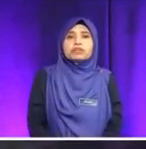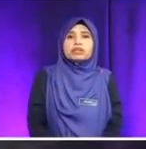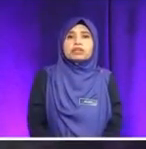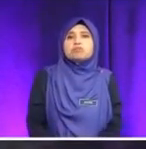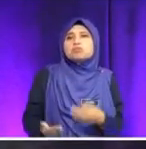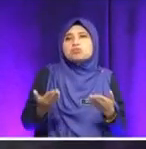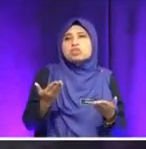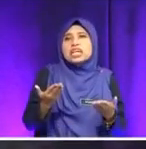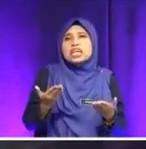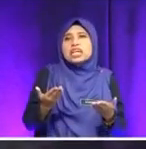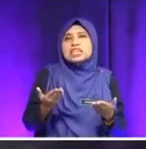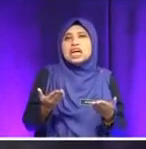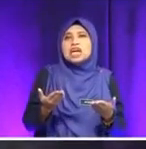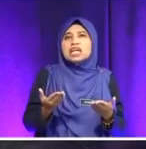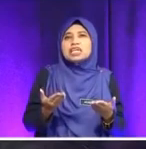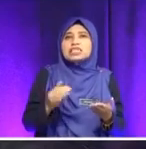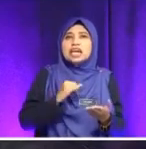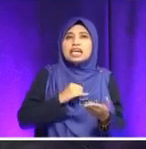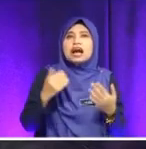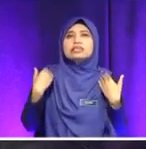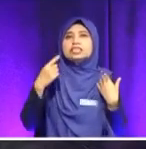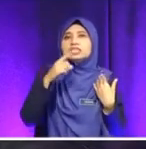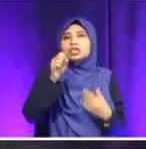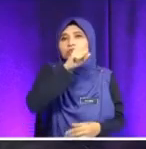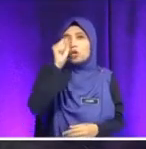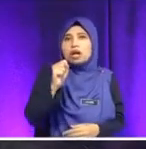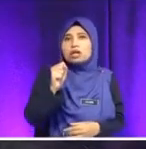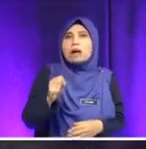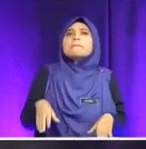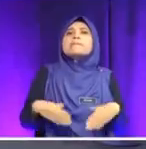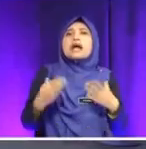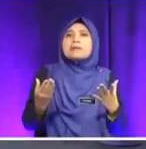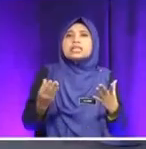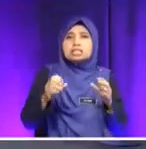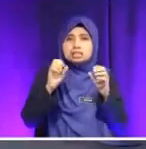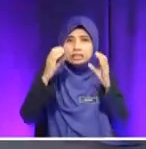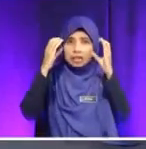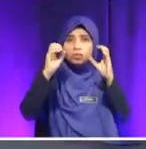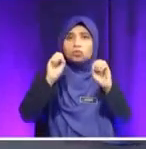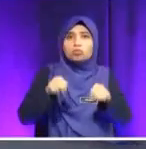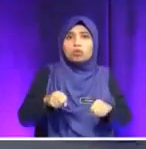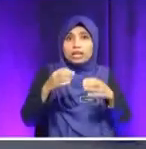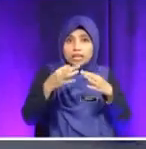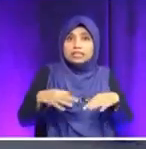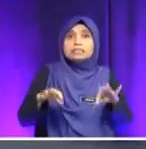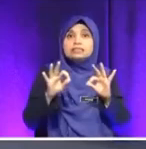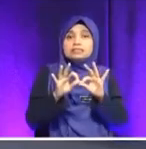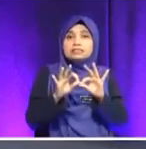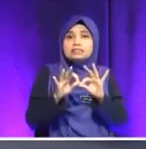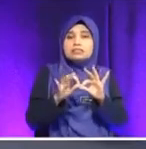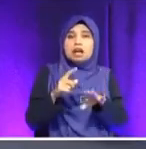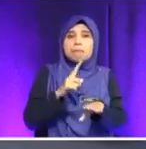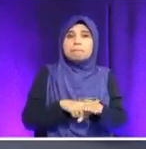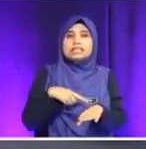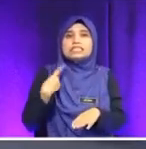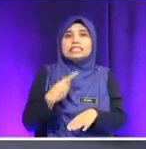mungkin saya ada satu soalan nak cikgu. Mungkin cikgu boleh ceritakan apa benda yang kita perlu ambil perhatian dalam